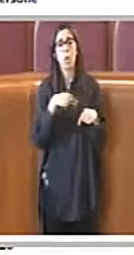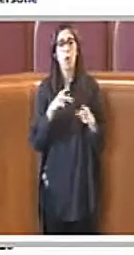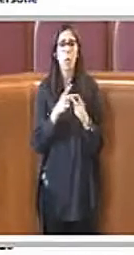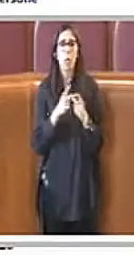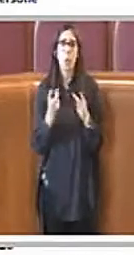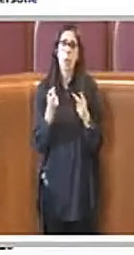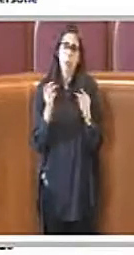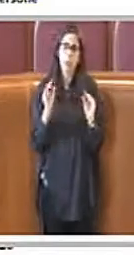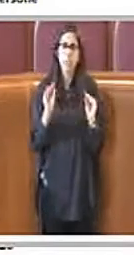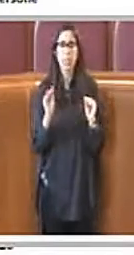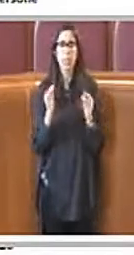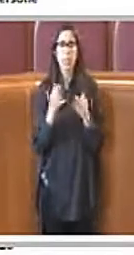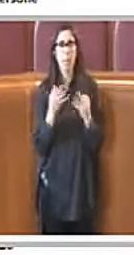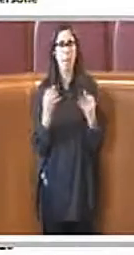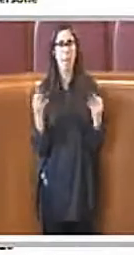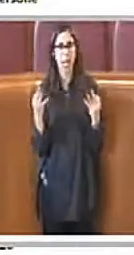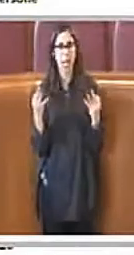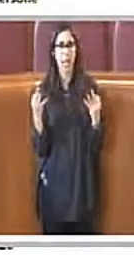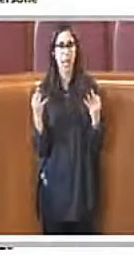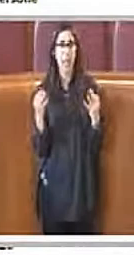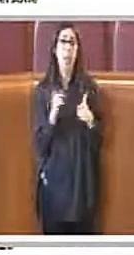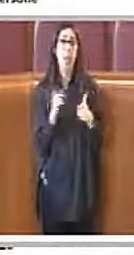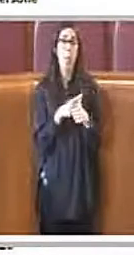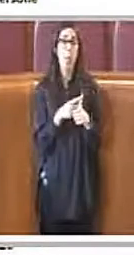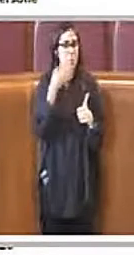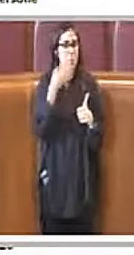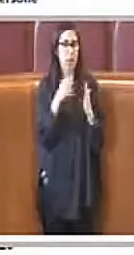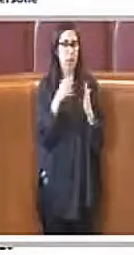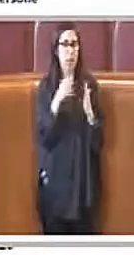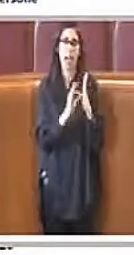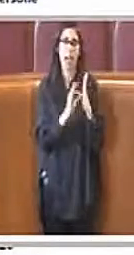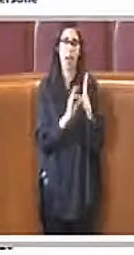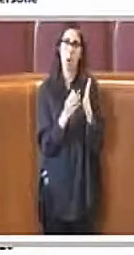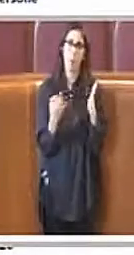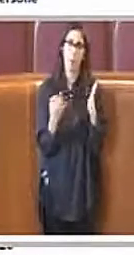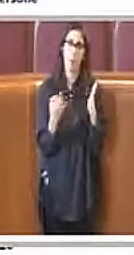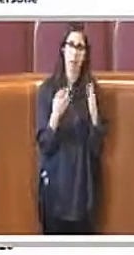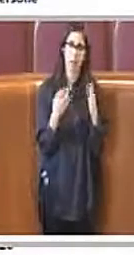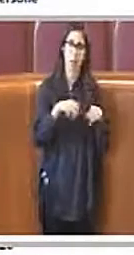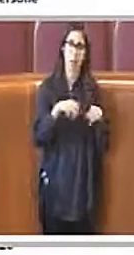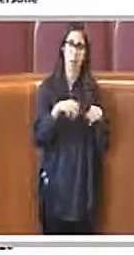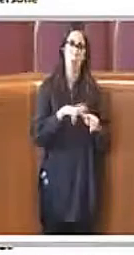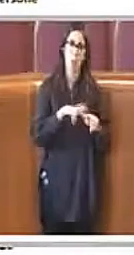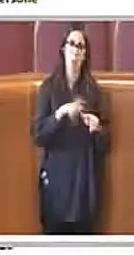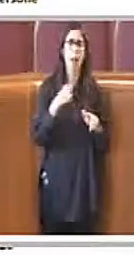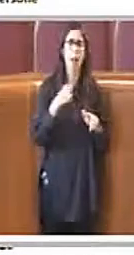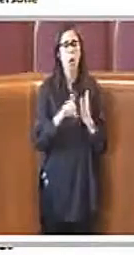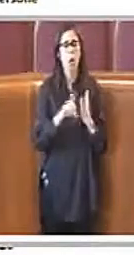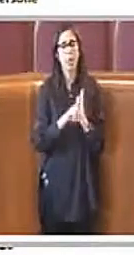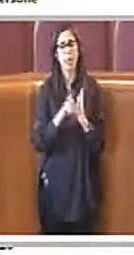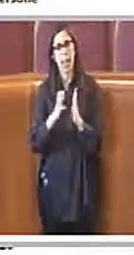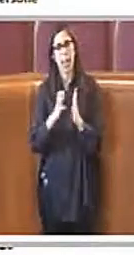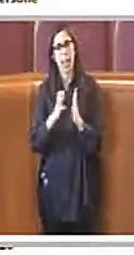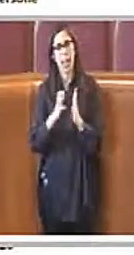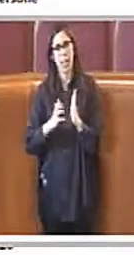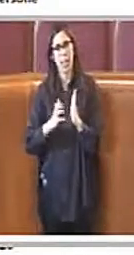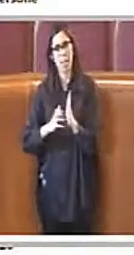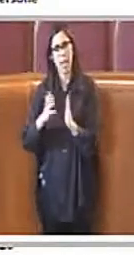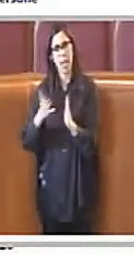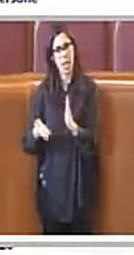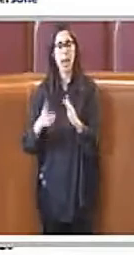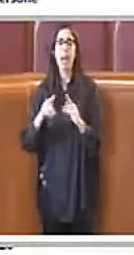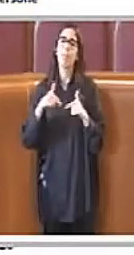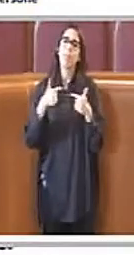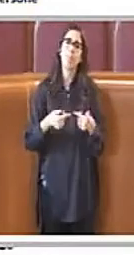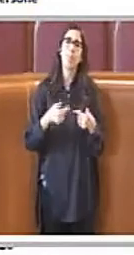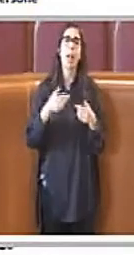ordine, intanto prima di tutto nel regolamento del Consiglio Comunale e poi nelle successive delibere, per dare ordine a questo dialogo, per